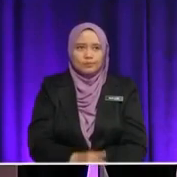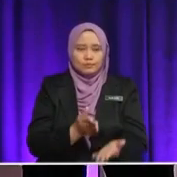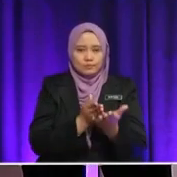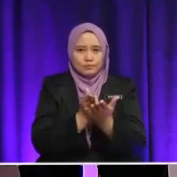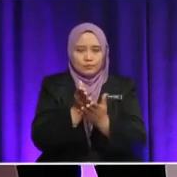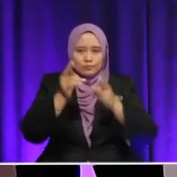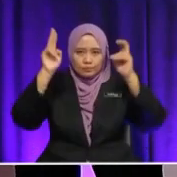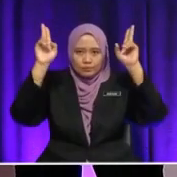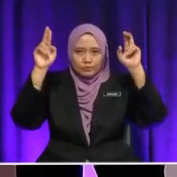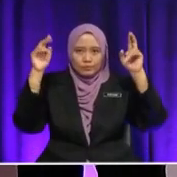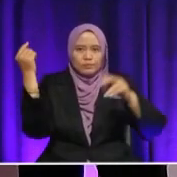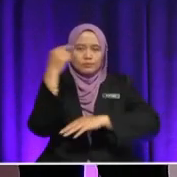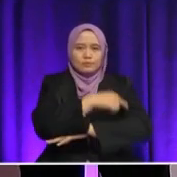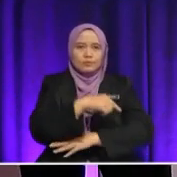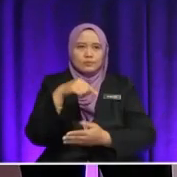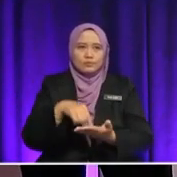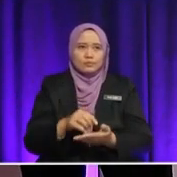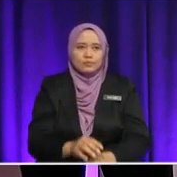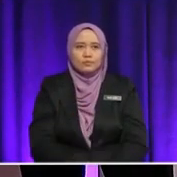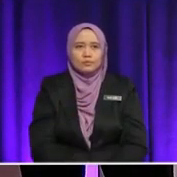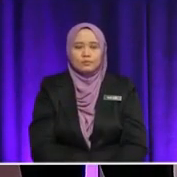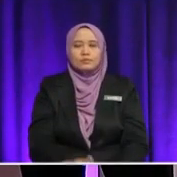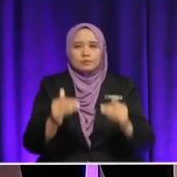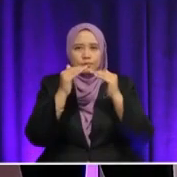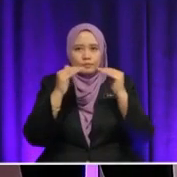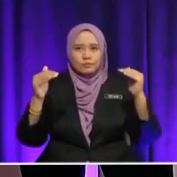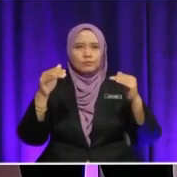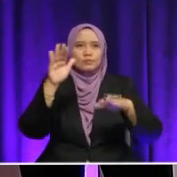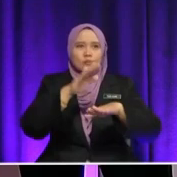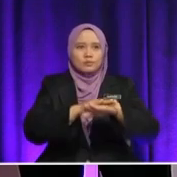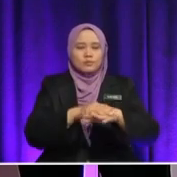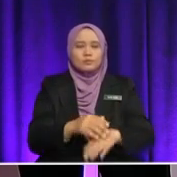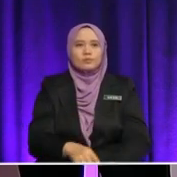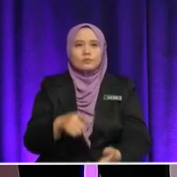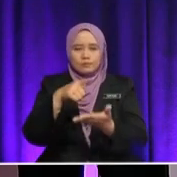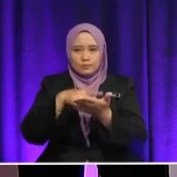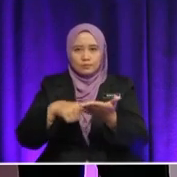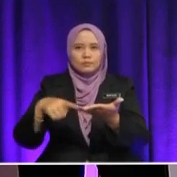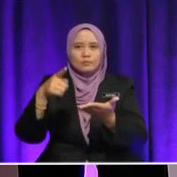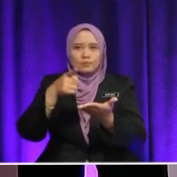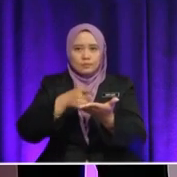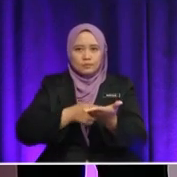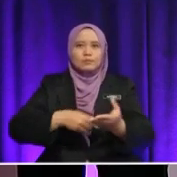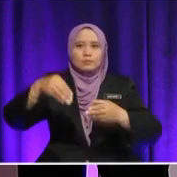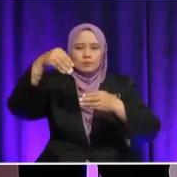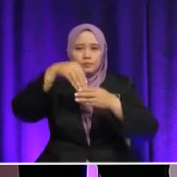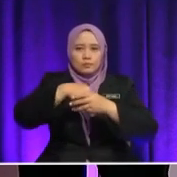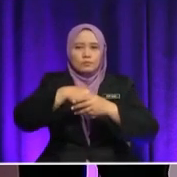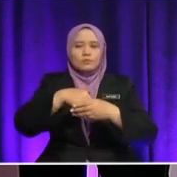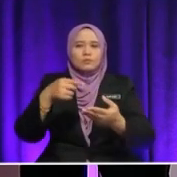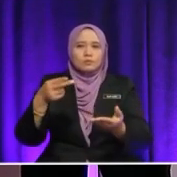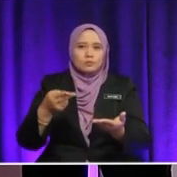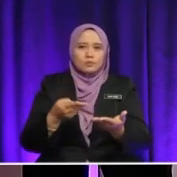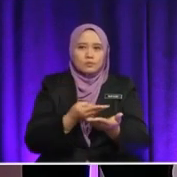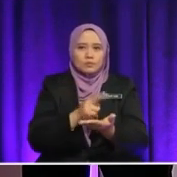kepada tajuk itu pada hari ini yaitu Menengah Atas binaraya umum pertama kepo yang